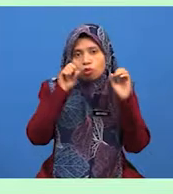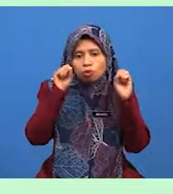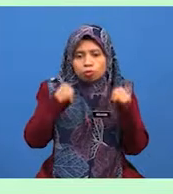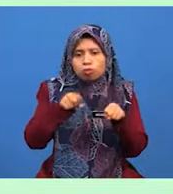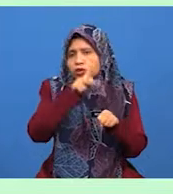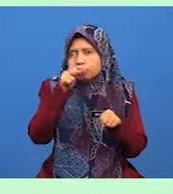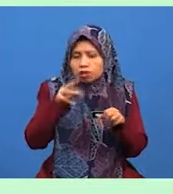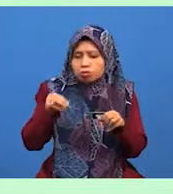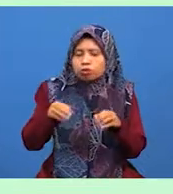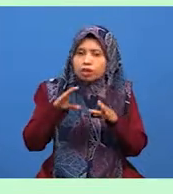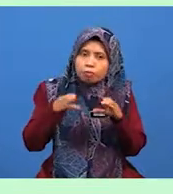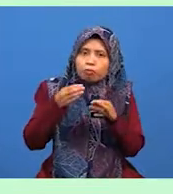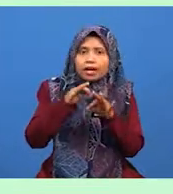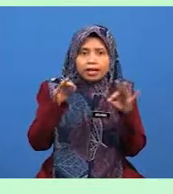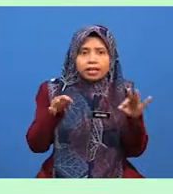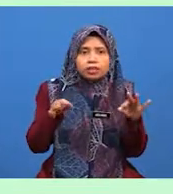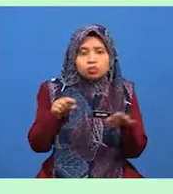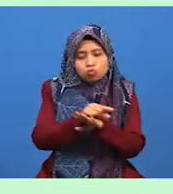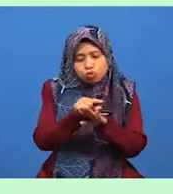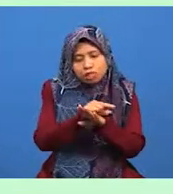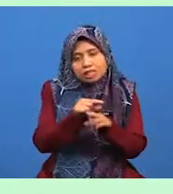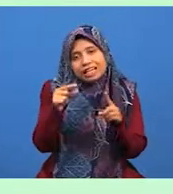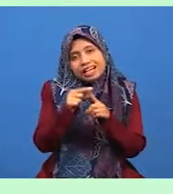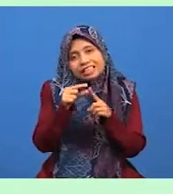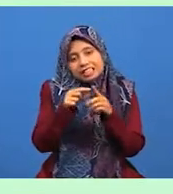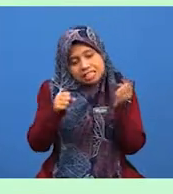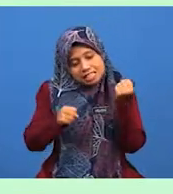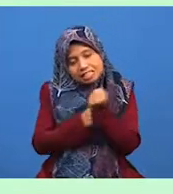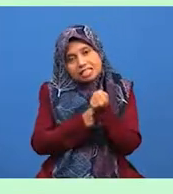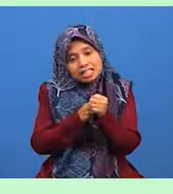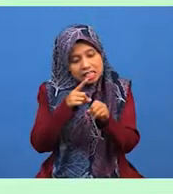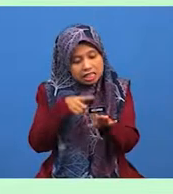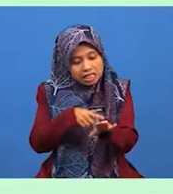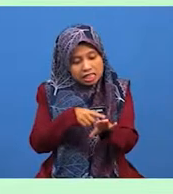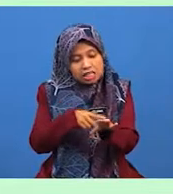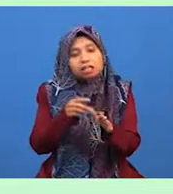Bolehkah murid-murid membina ayat menggunakan kata sendinama di?